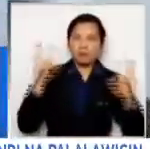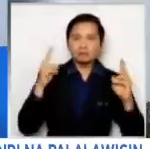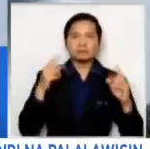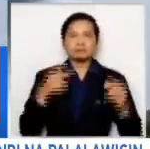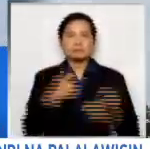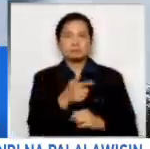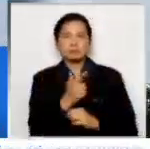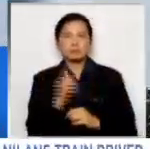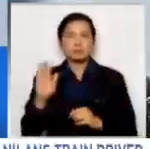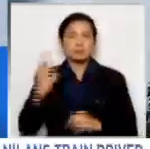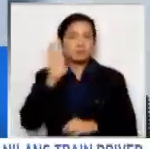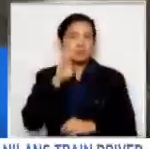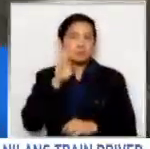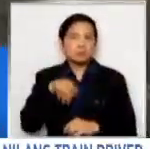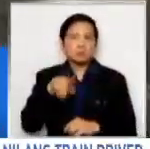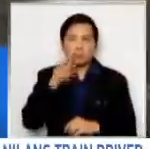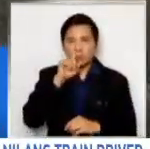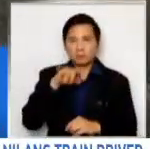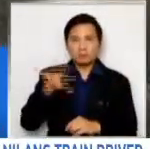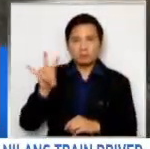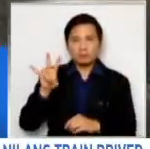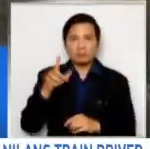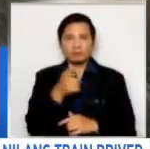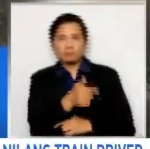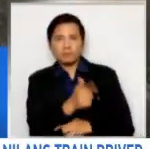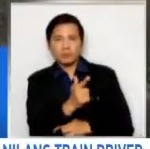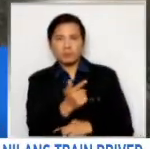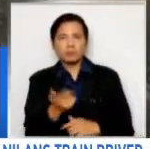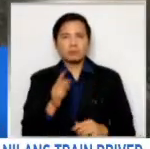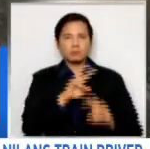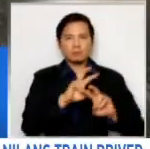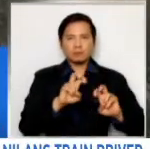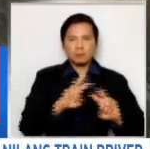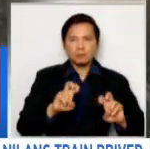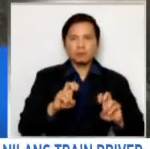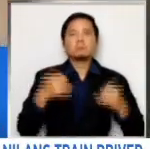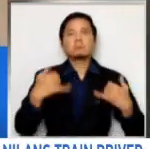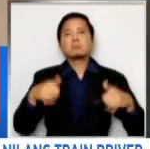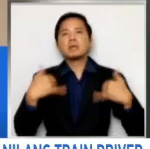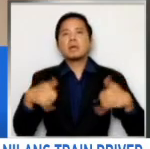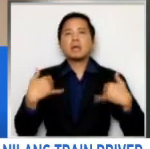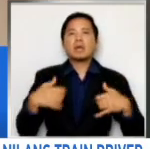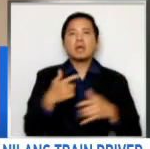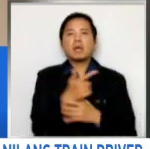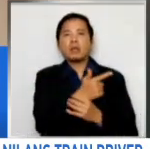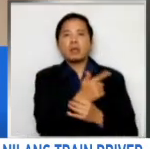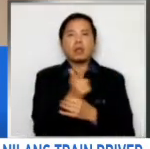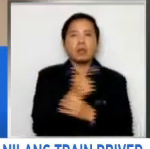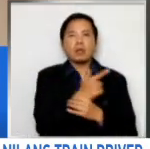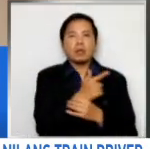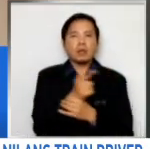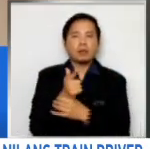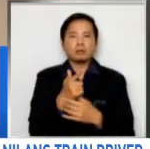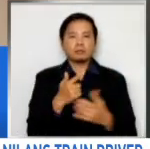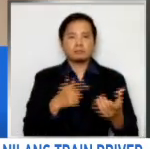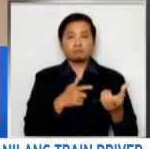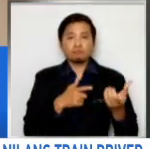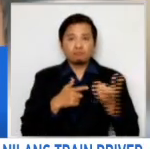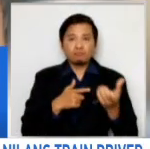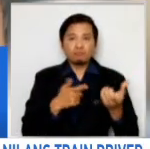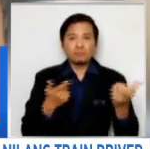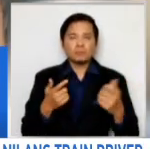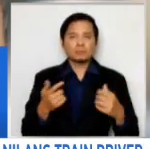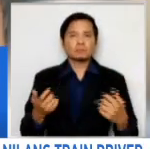sa Lutayan, Sultan Kudarat. Base sa investigasyon, pinaglaruan daw noon ng kanyang kapatid ang isang shotgun na hindi patukoy kung saan